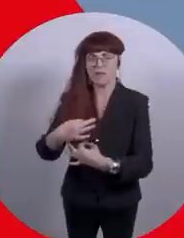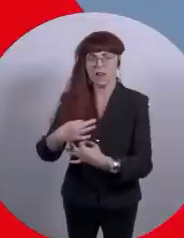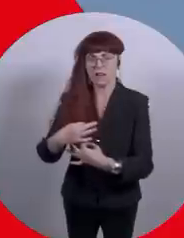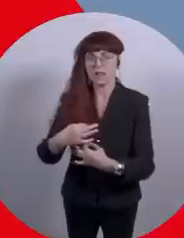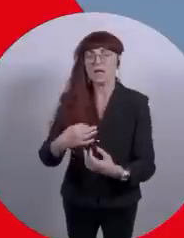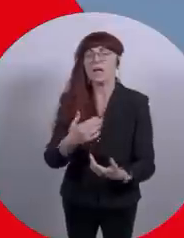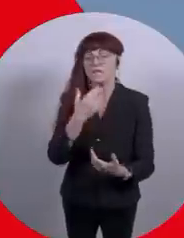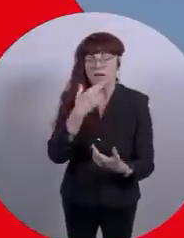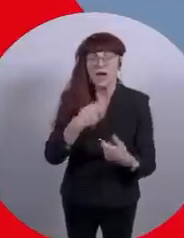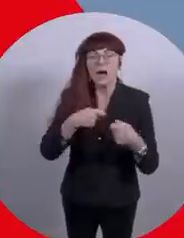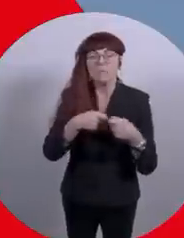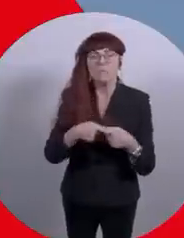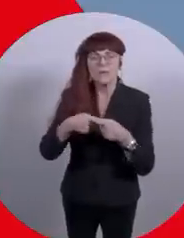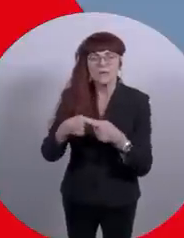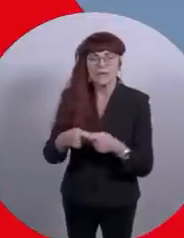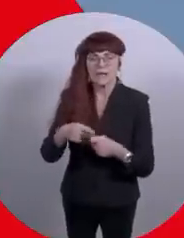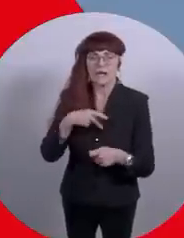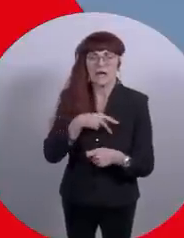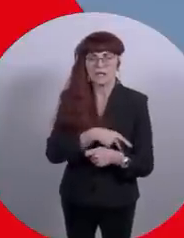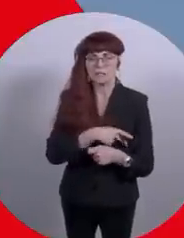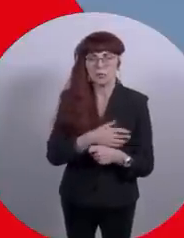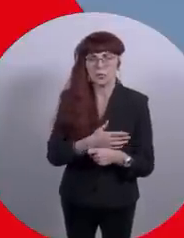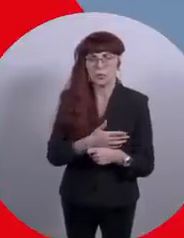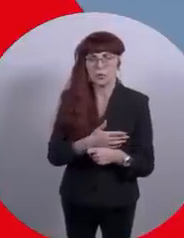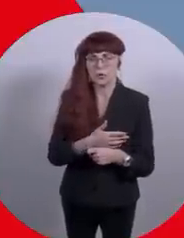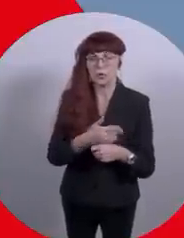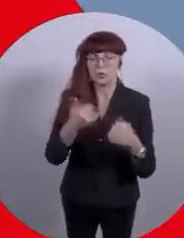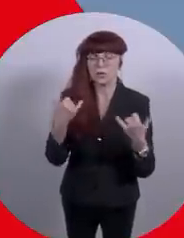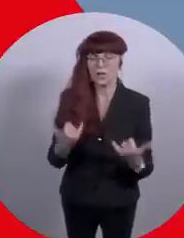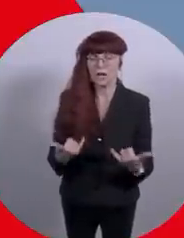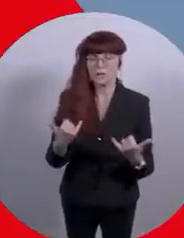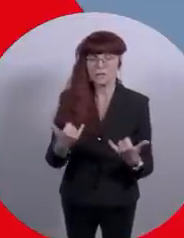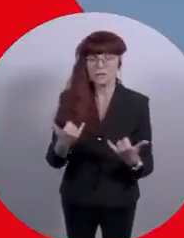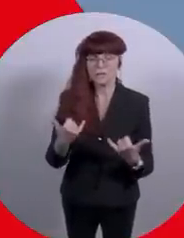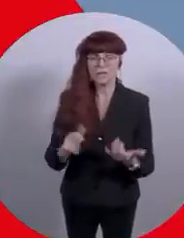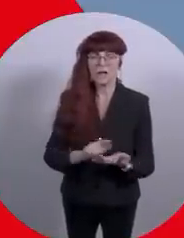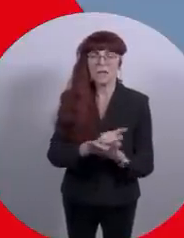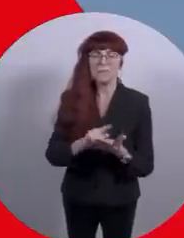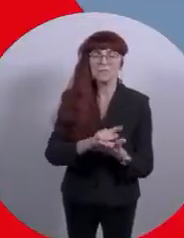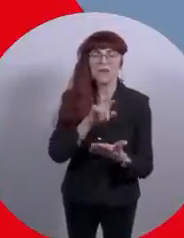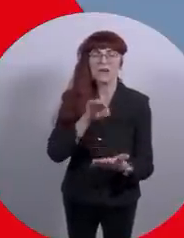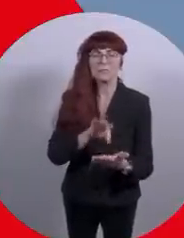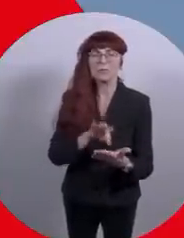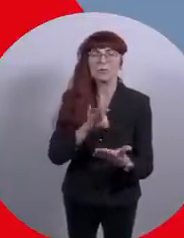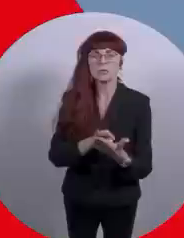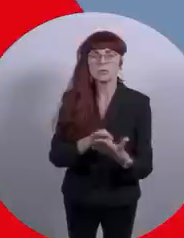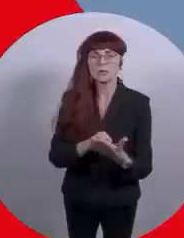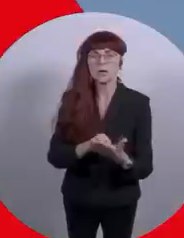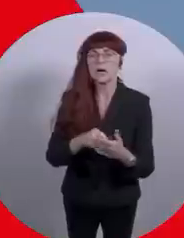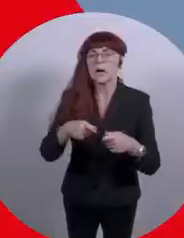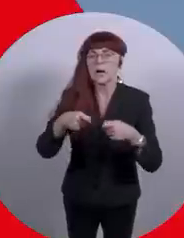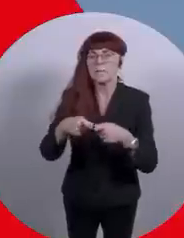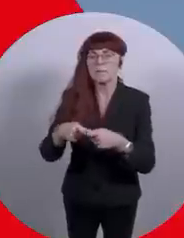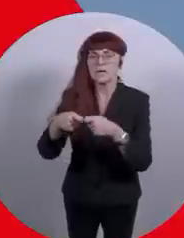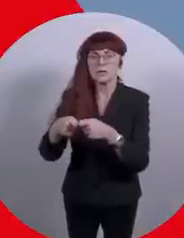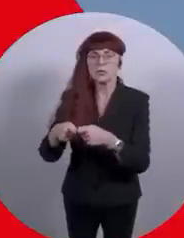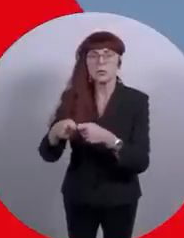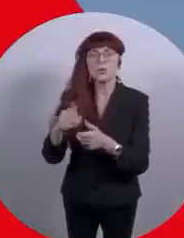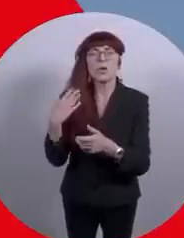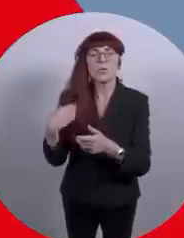Mitgliedern der SPÖ und wir sind jetzt zu einem Zeitpunkt wo die Mitglieder wieder gefragt worden